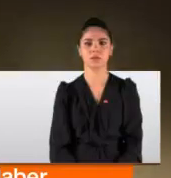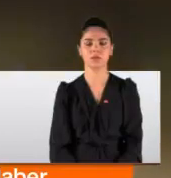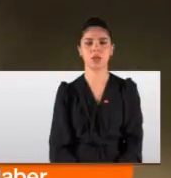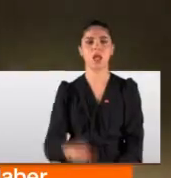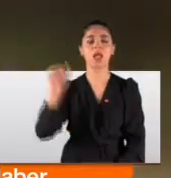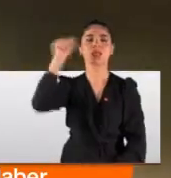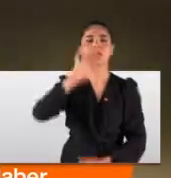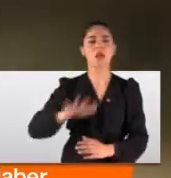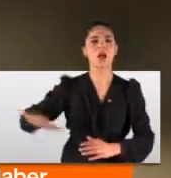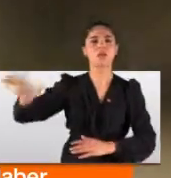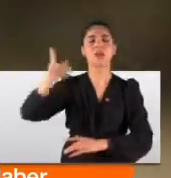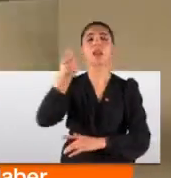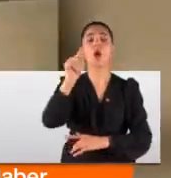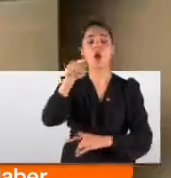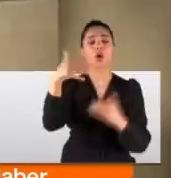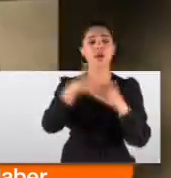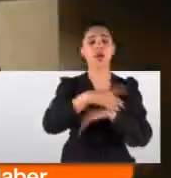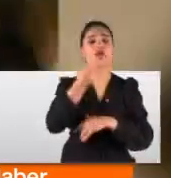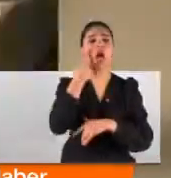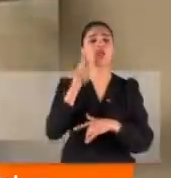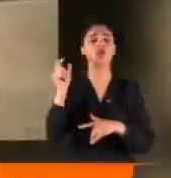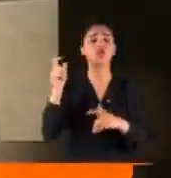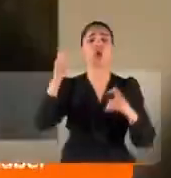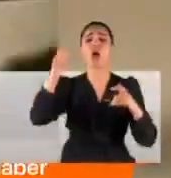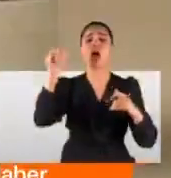Hainler o gece Atatürk Havalimanı'nı da kuşattı.